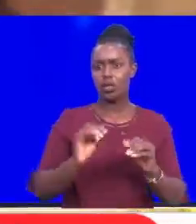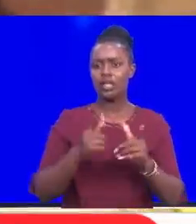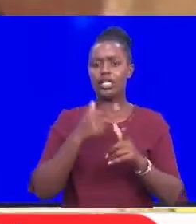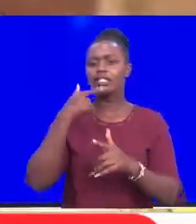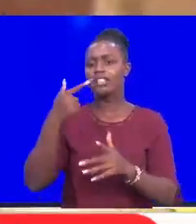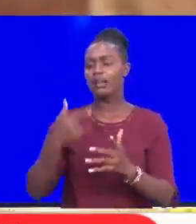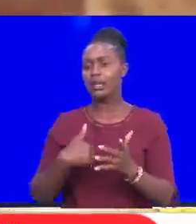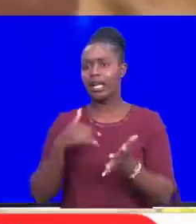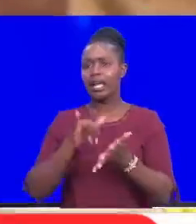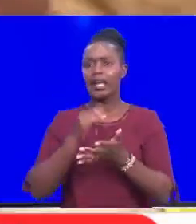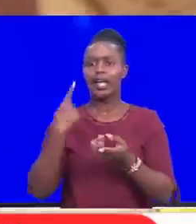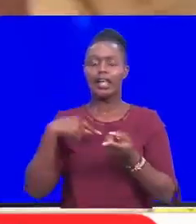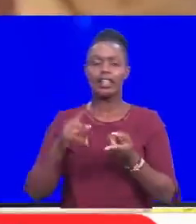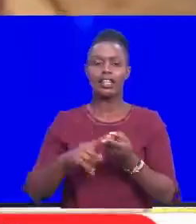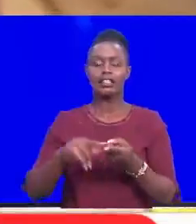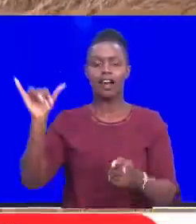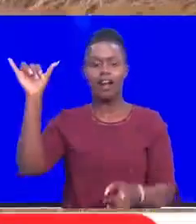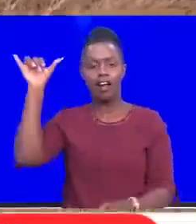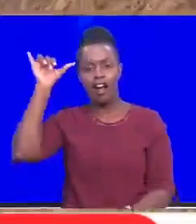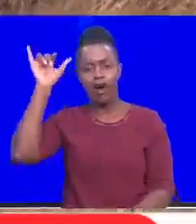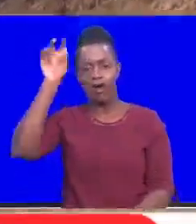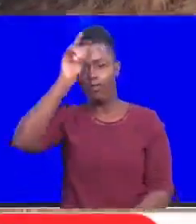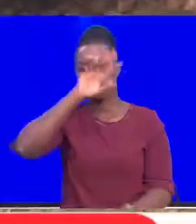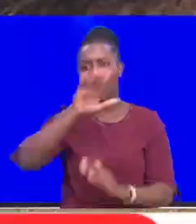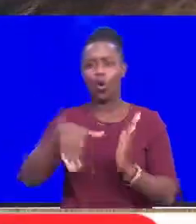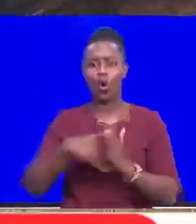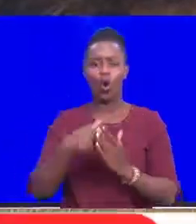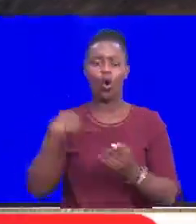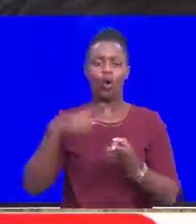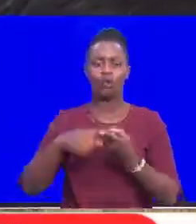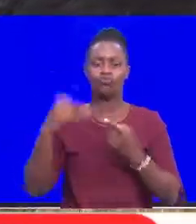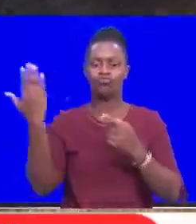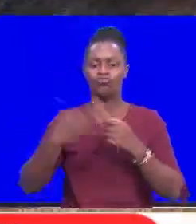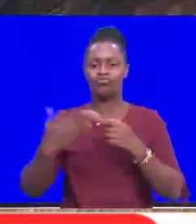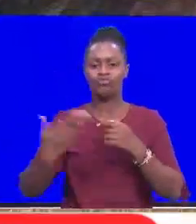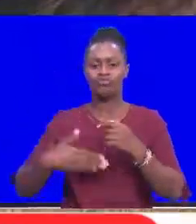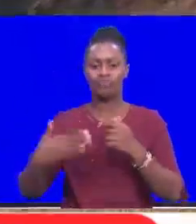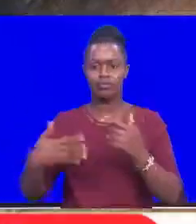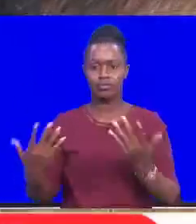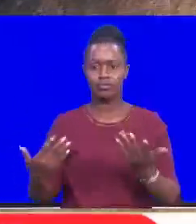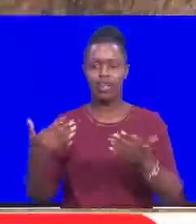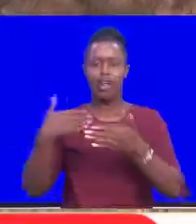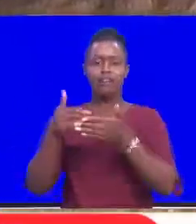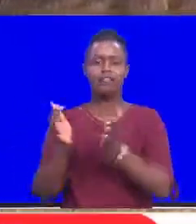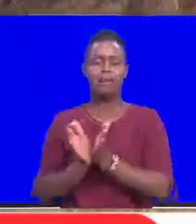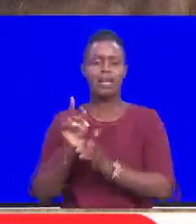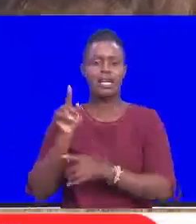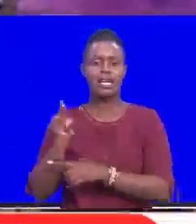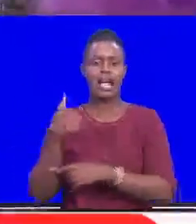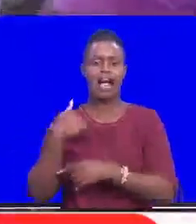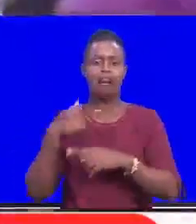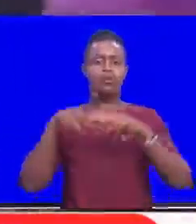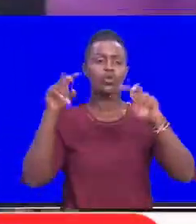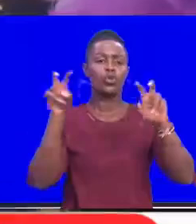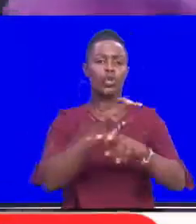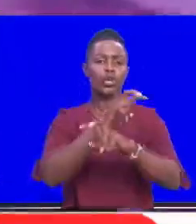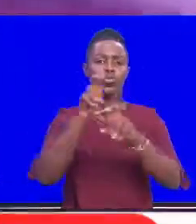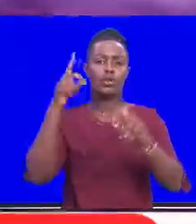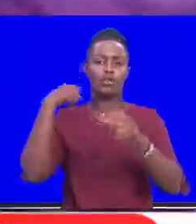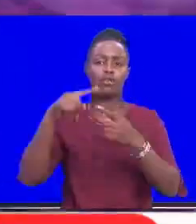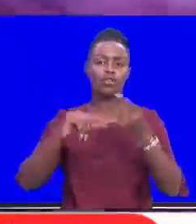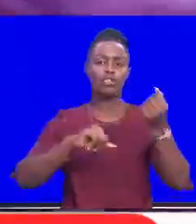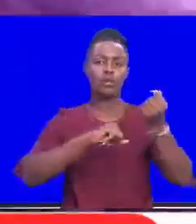mbusi simekatakatwa. Wanafamilia hawa wamelazimika kutafuta mbinu mbalimbali za msaada ikiwemo